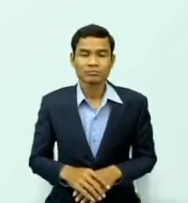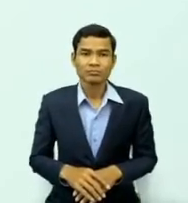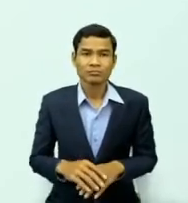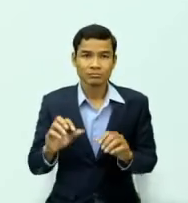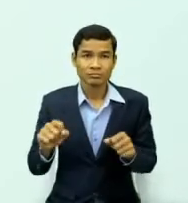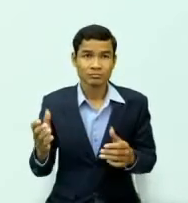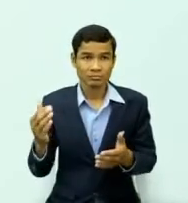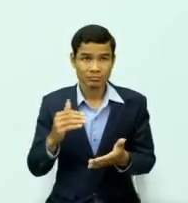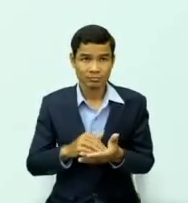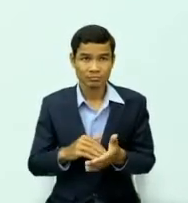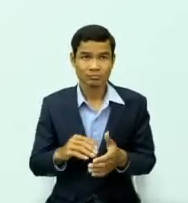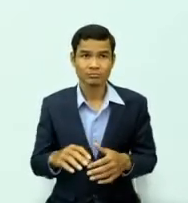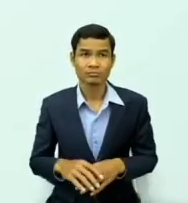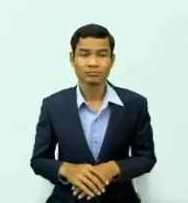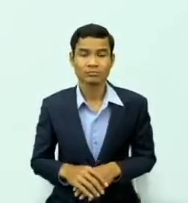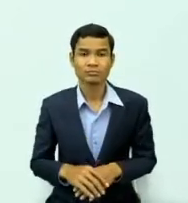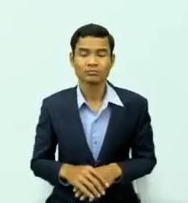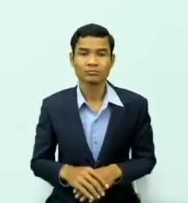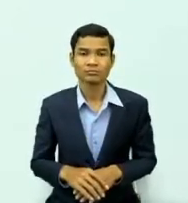chà mà đón tiết con